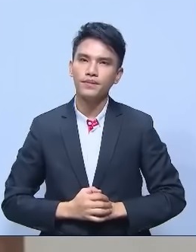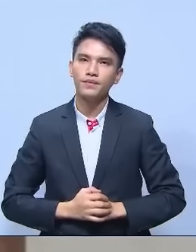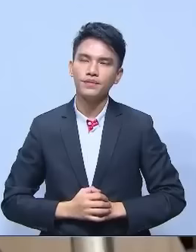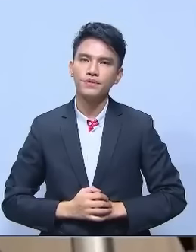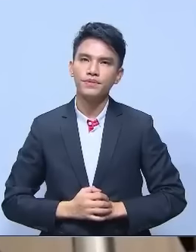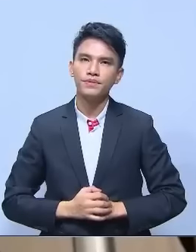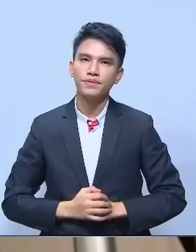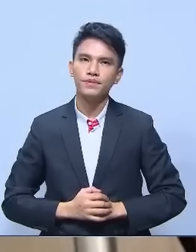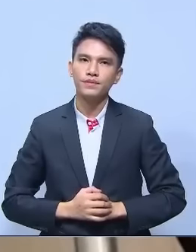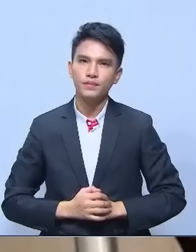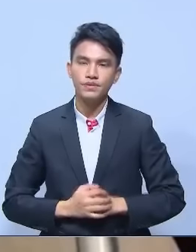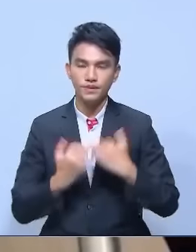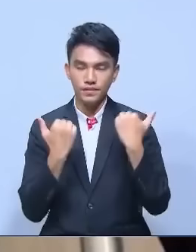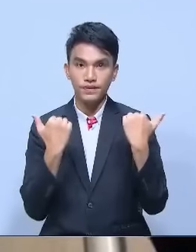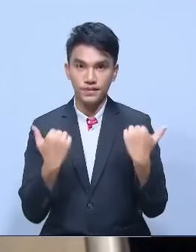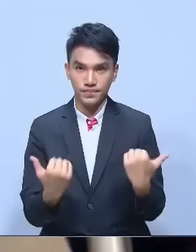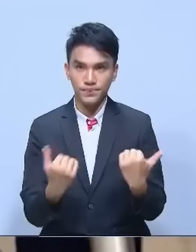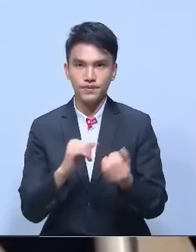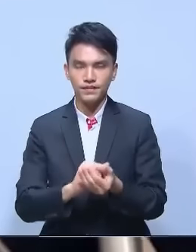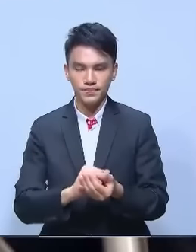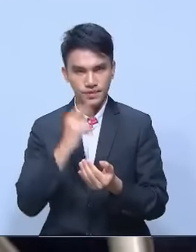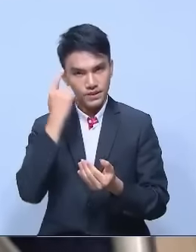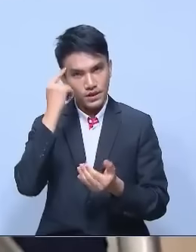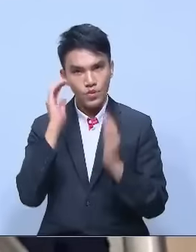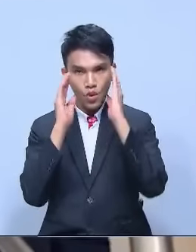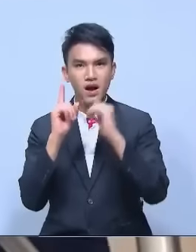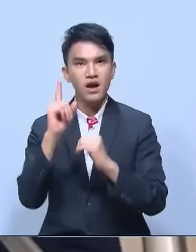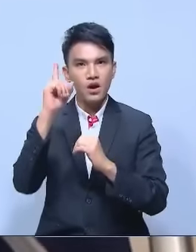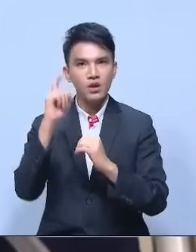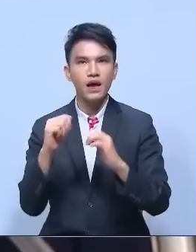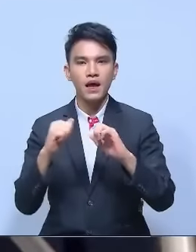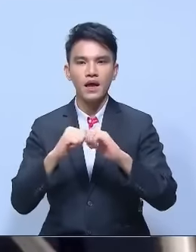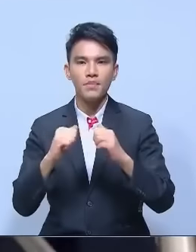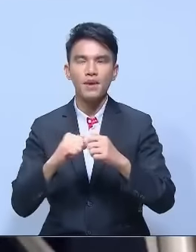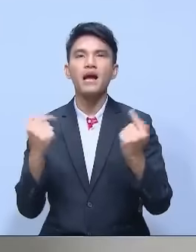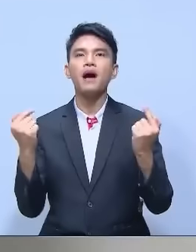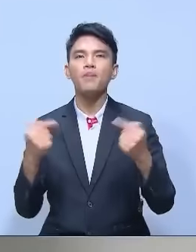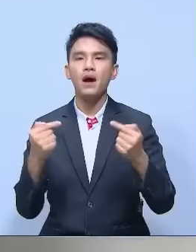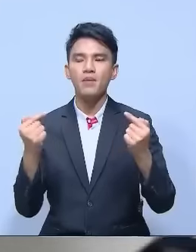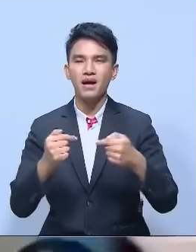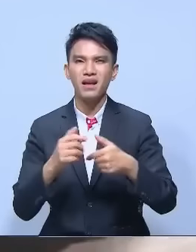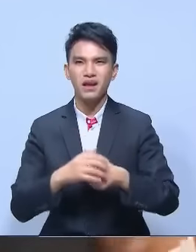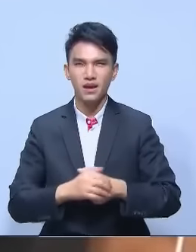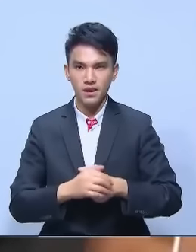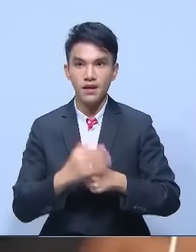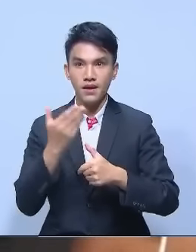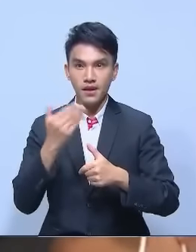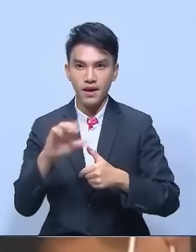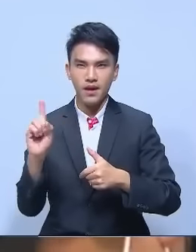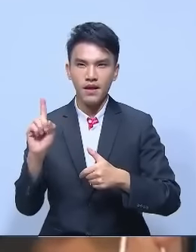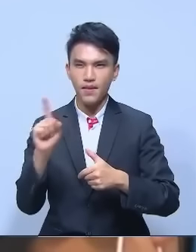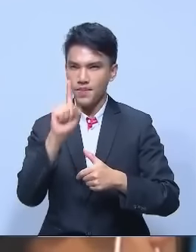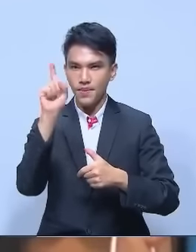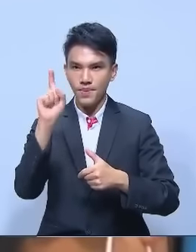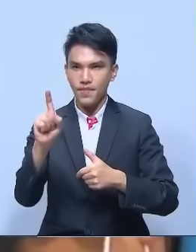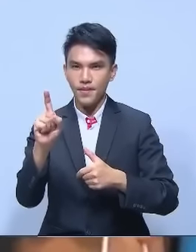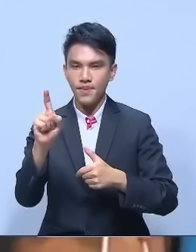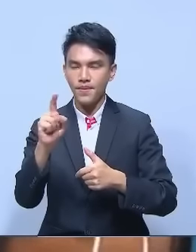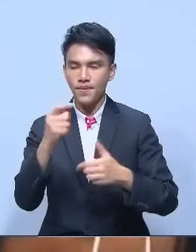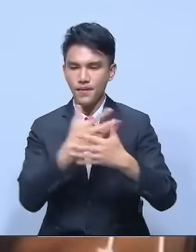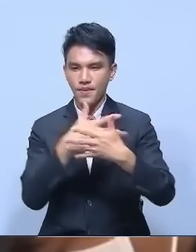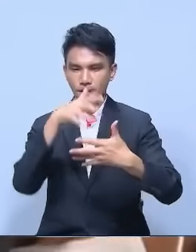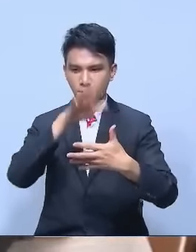องเบื้องต้นคาดว่าผู้ตายอาจมีเรื่องทะเลาะกันกับผู้ก่อเหตุจนผู้ต้องสงสัยเนี่ยวางแผน